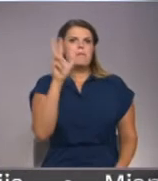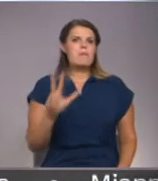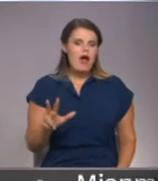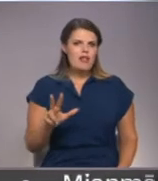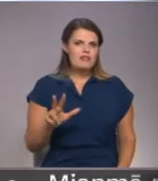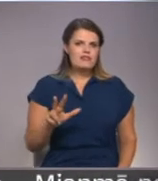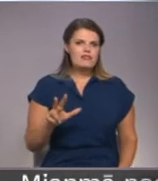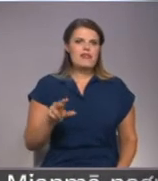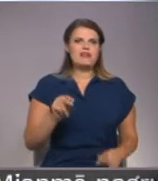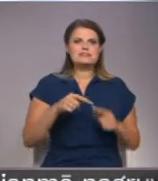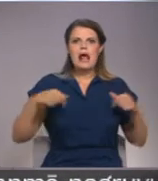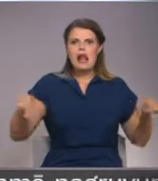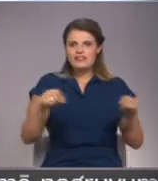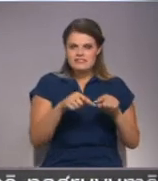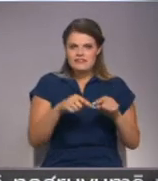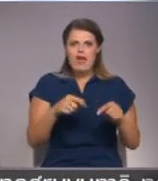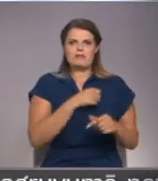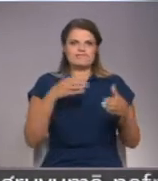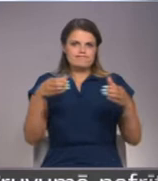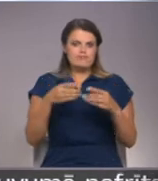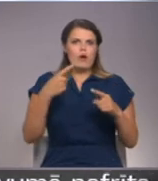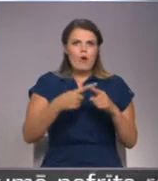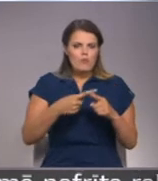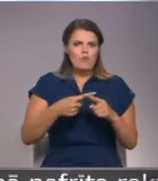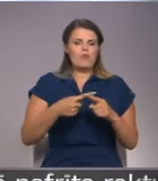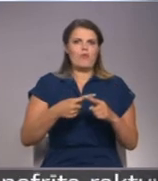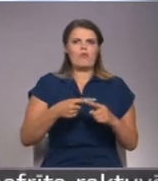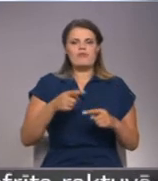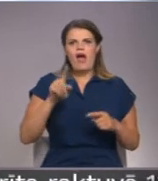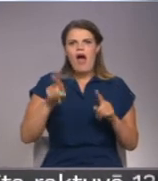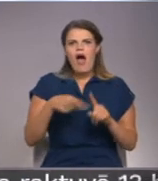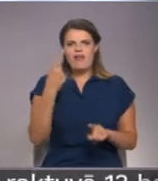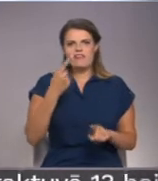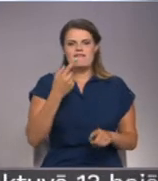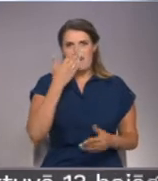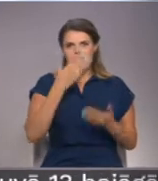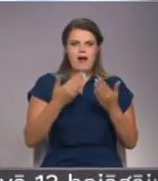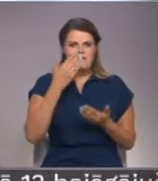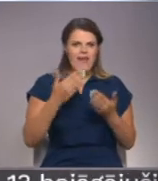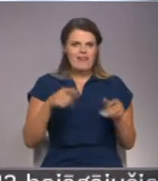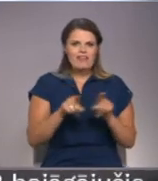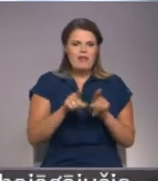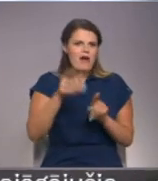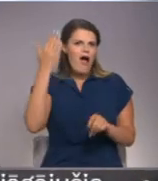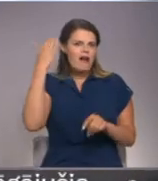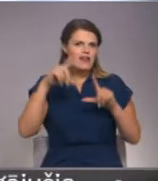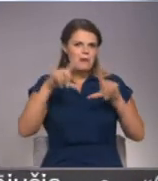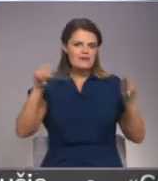Baltijas landesfēra lazarete un rekonstruēta vienīgā fotogrāfija, kas par to liecina. Turpina Zemgales